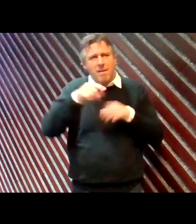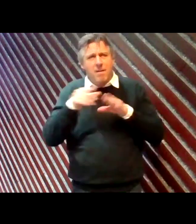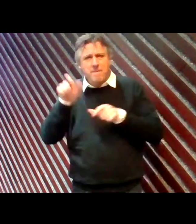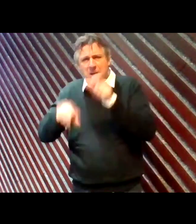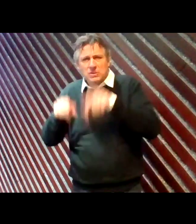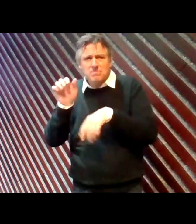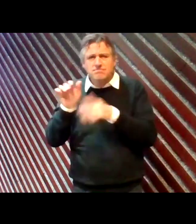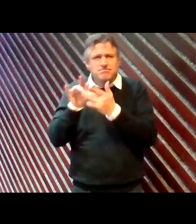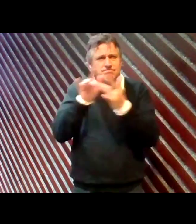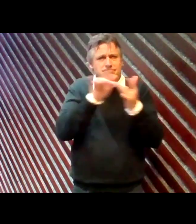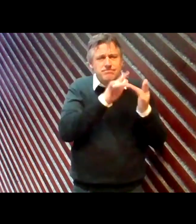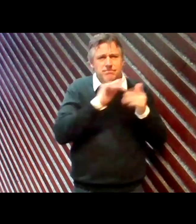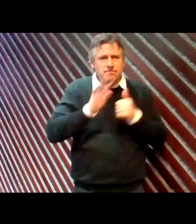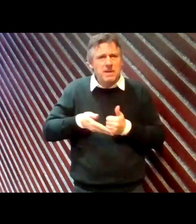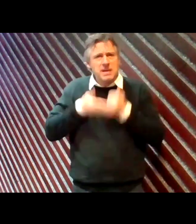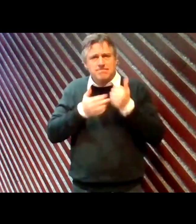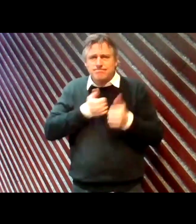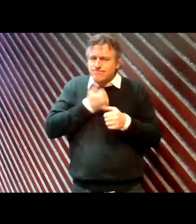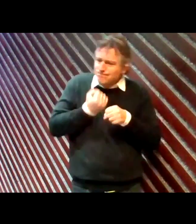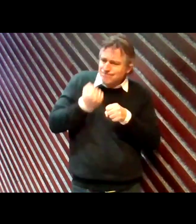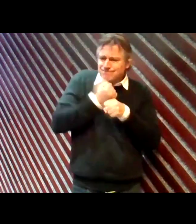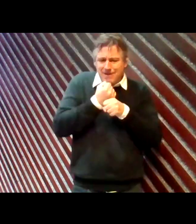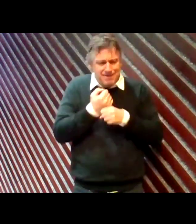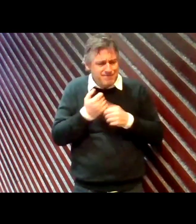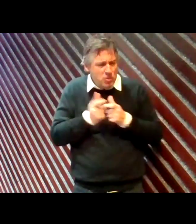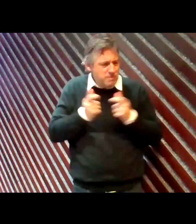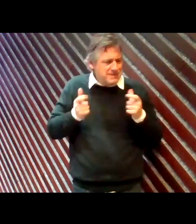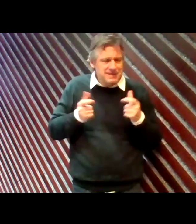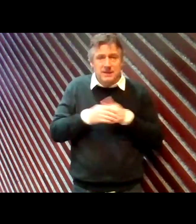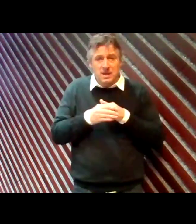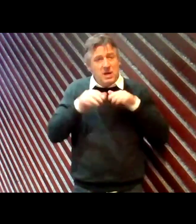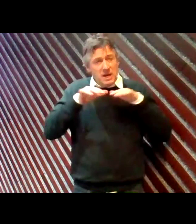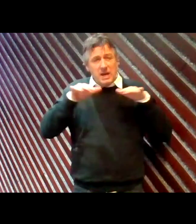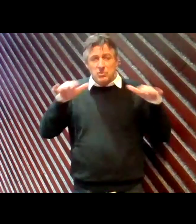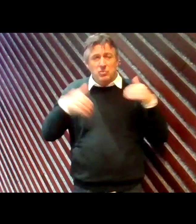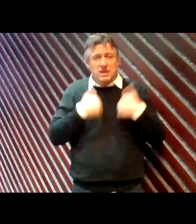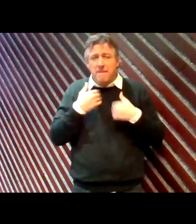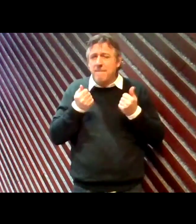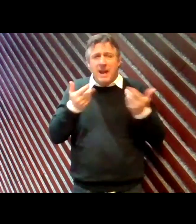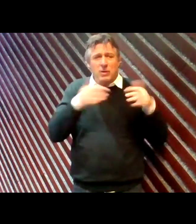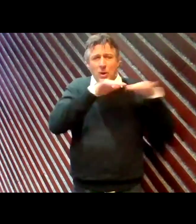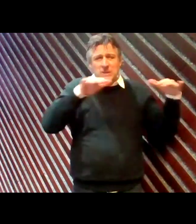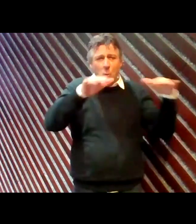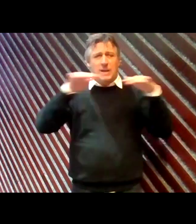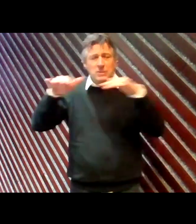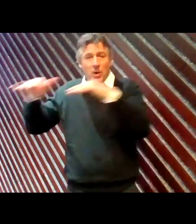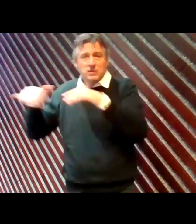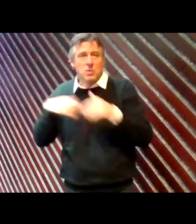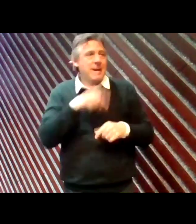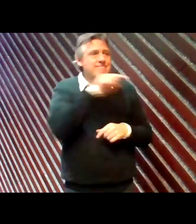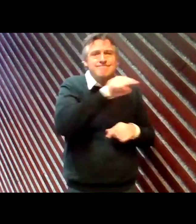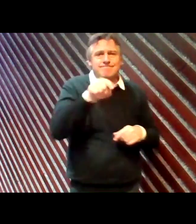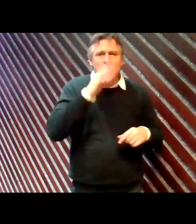en fait quasiment dans le champ dans le cas des personnes en d'handicap il y a beaucoup de réseaux qui existent le problème c'est que on ne les connait